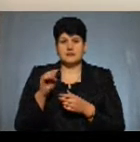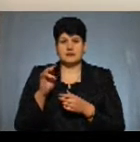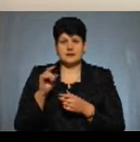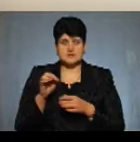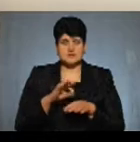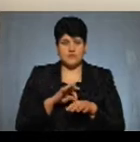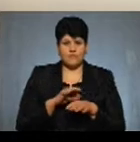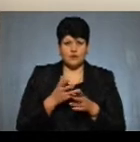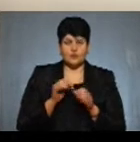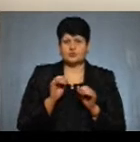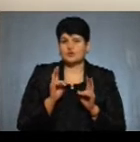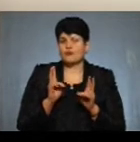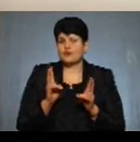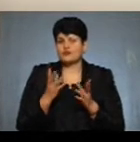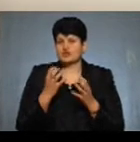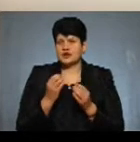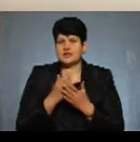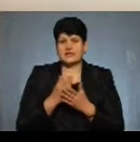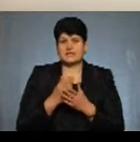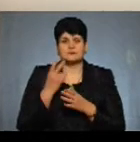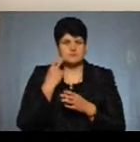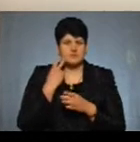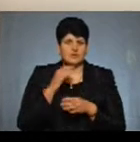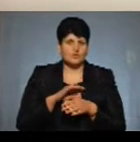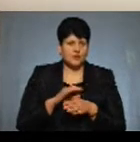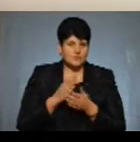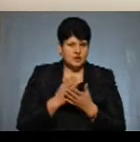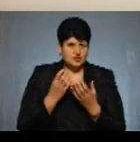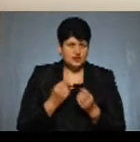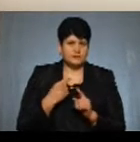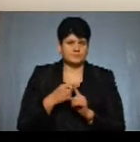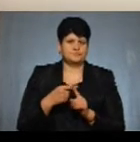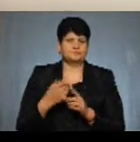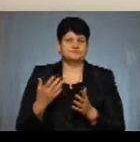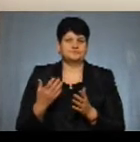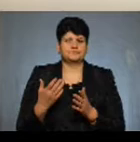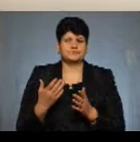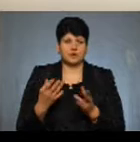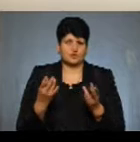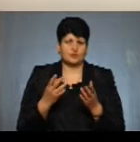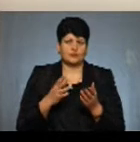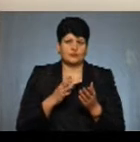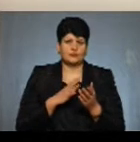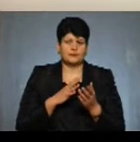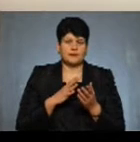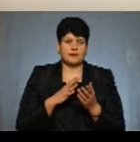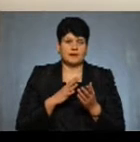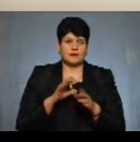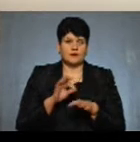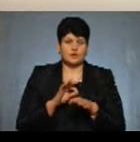можливо, у когось є якісь соматичні, хронічні захворювання, відповідно, при, якщо потрапляє